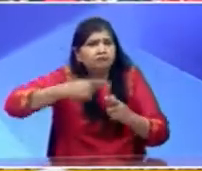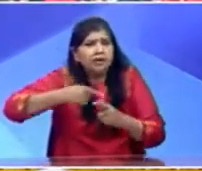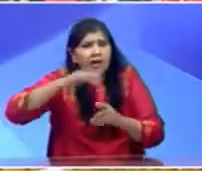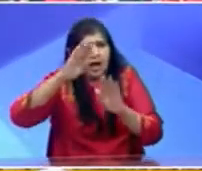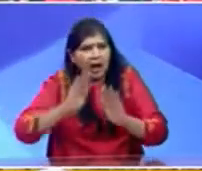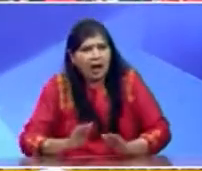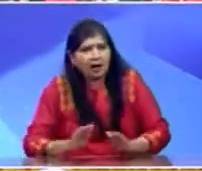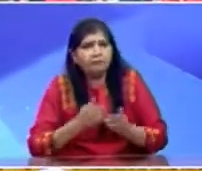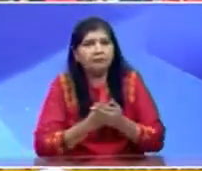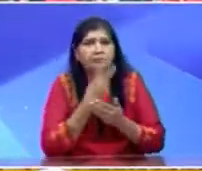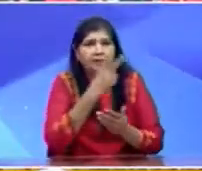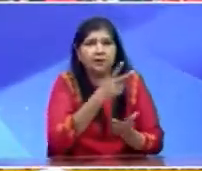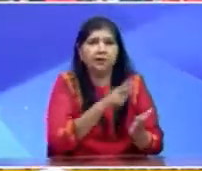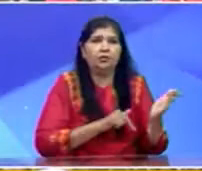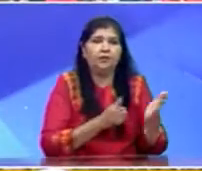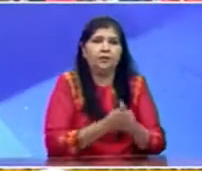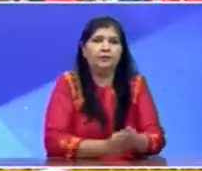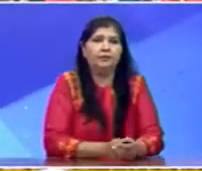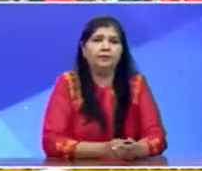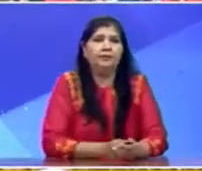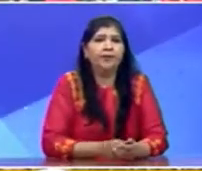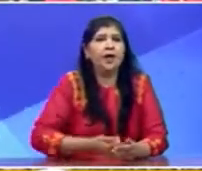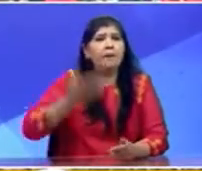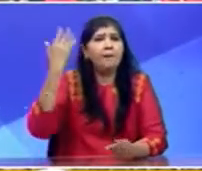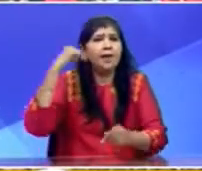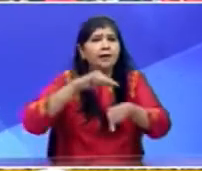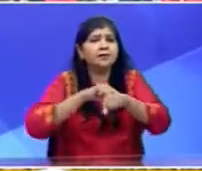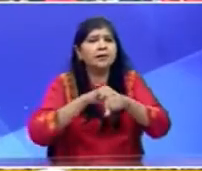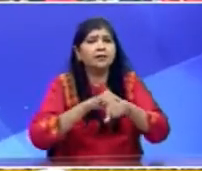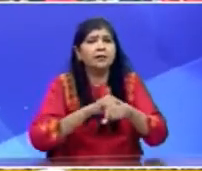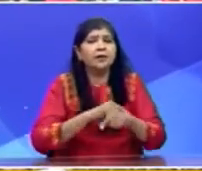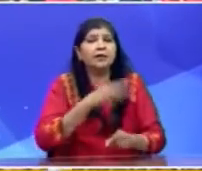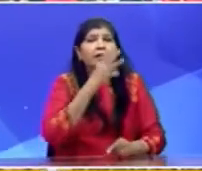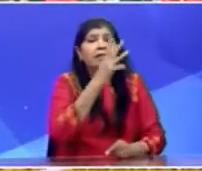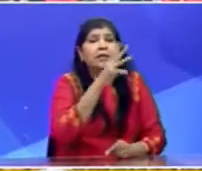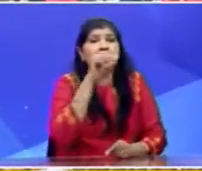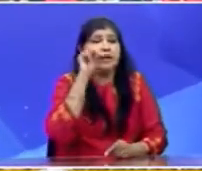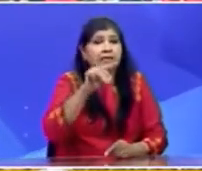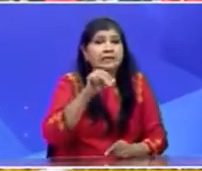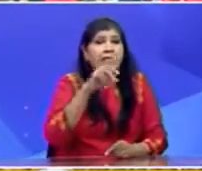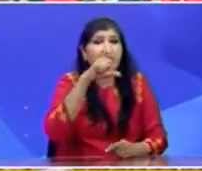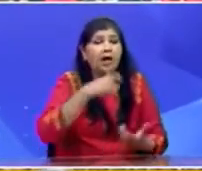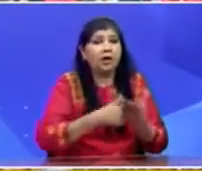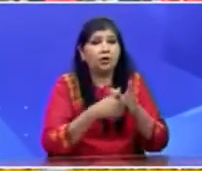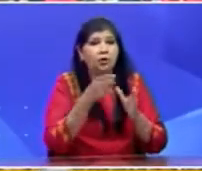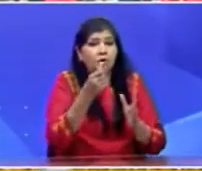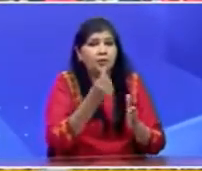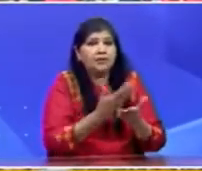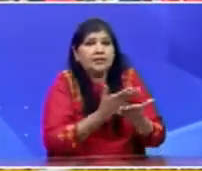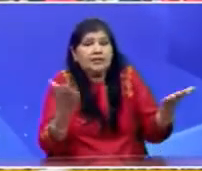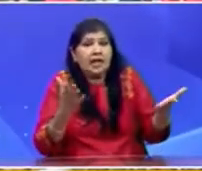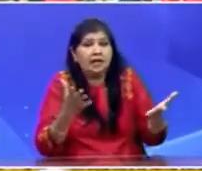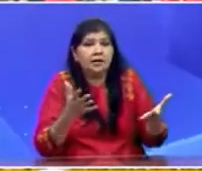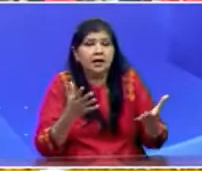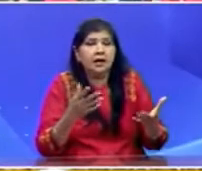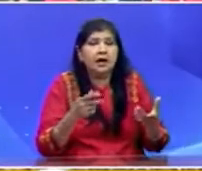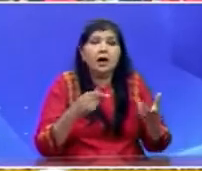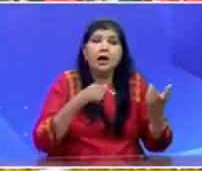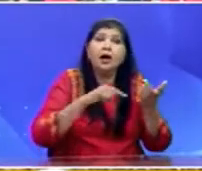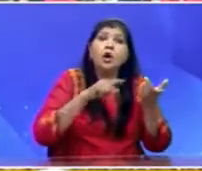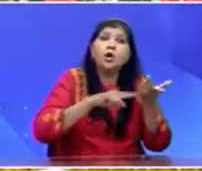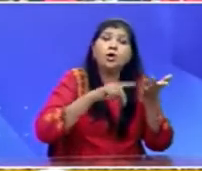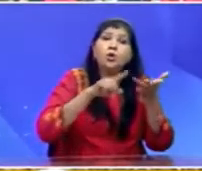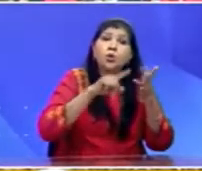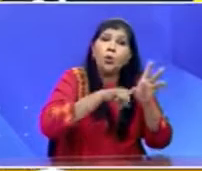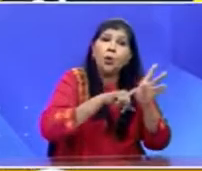कम हो रही है। पहले जहां 3,000 करोड़ रुपए से ज्यादा के खिलौने बाहर से आते